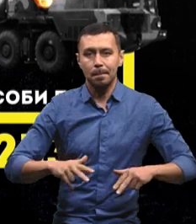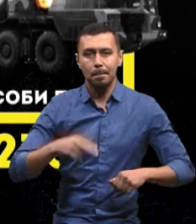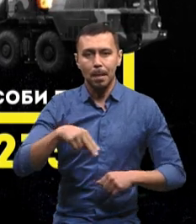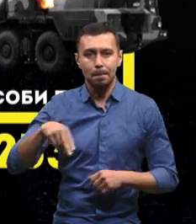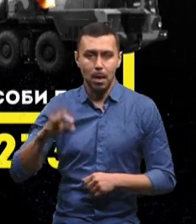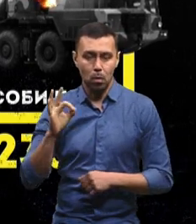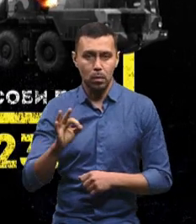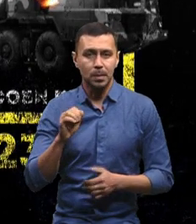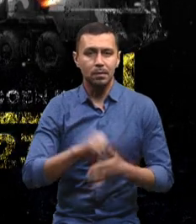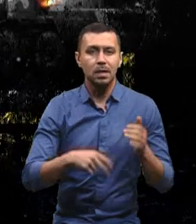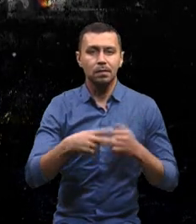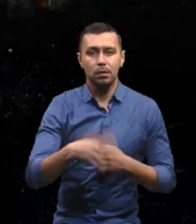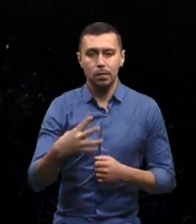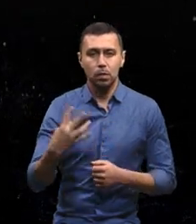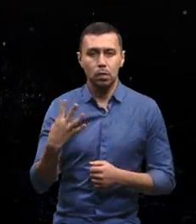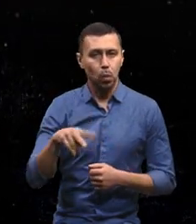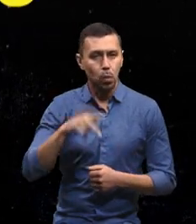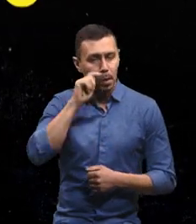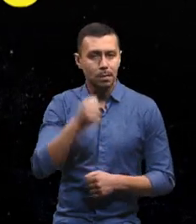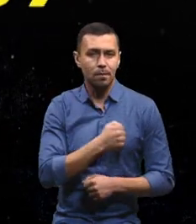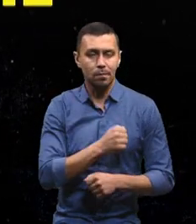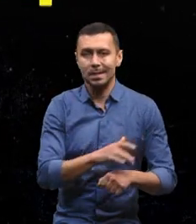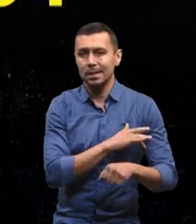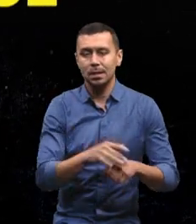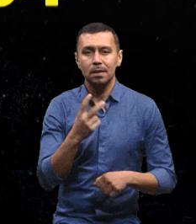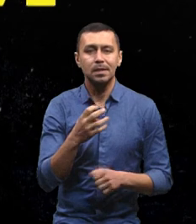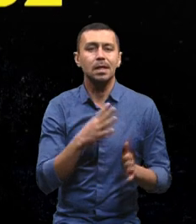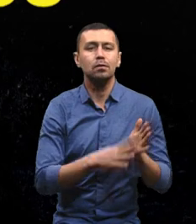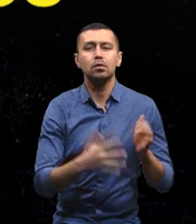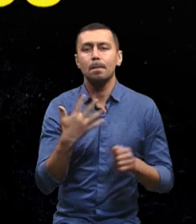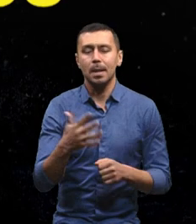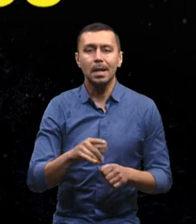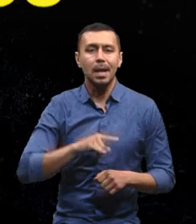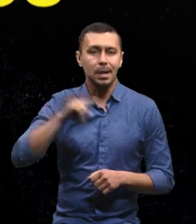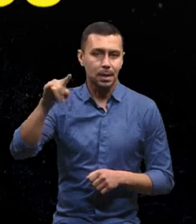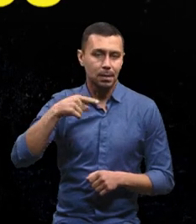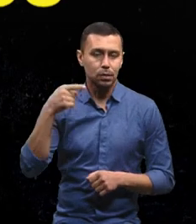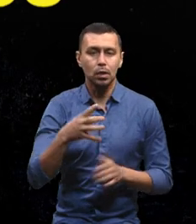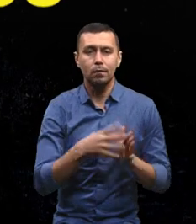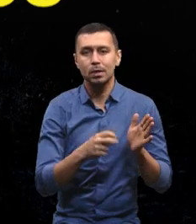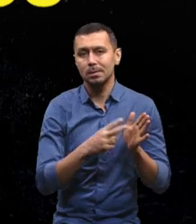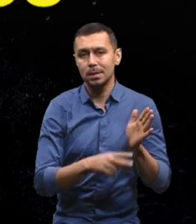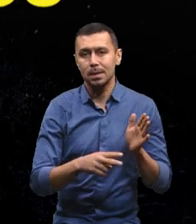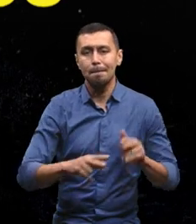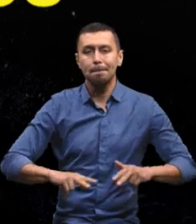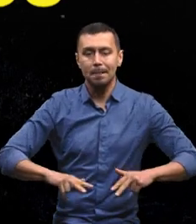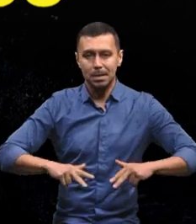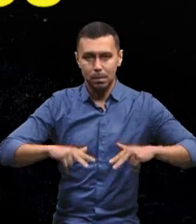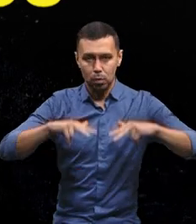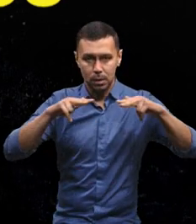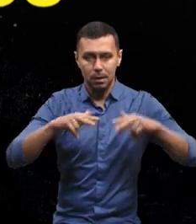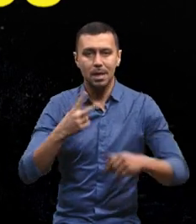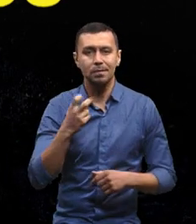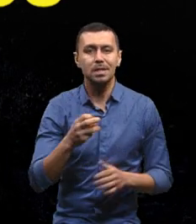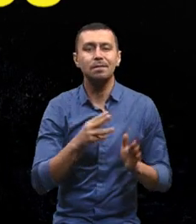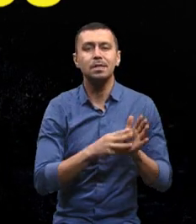оборони від 24 лютого українськими військовими знищено 295 літаків 1970 безпілотних літальних апаратів